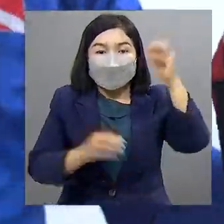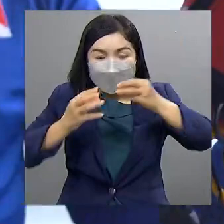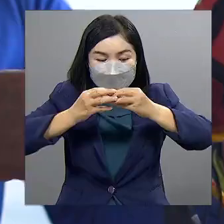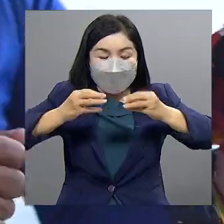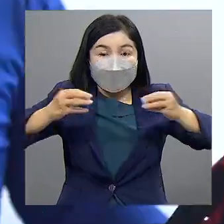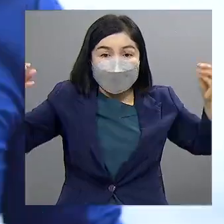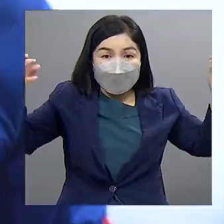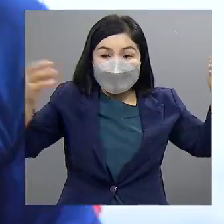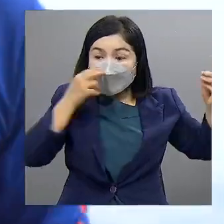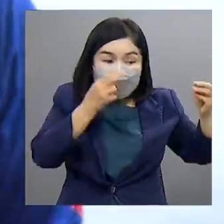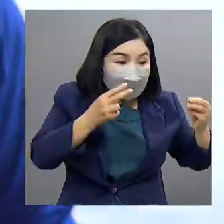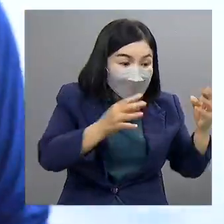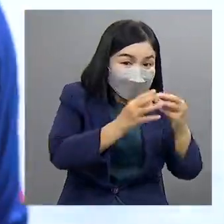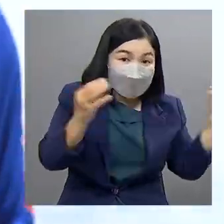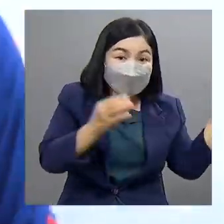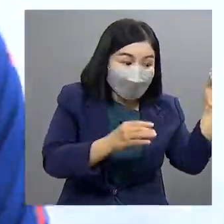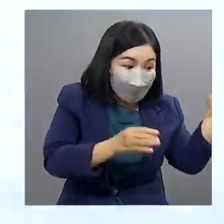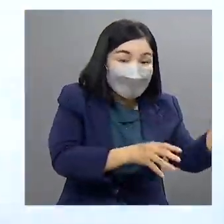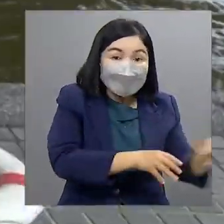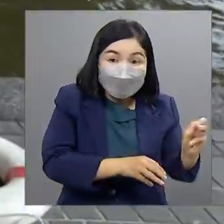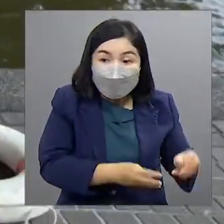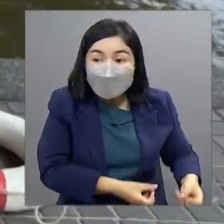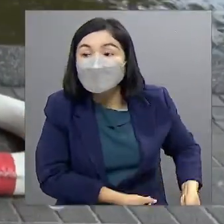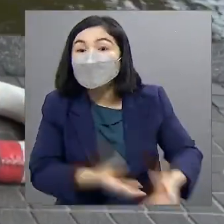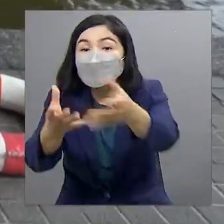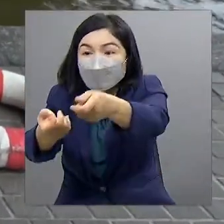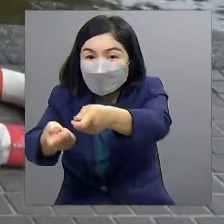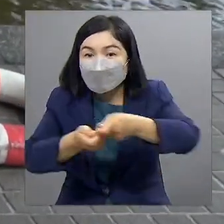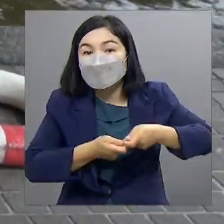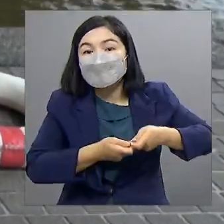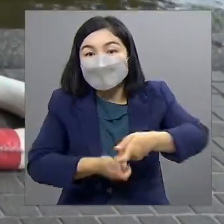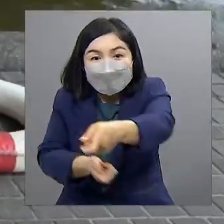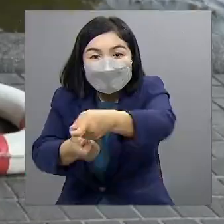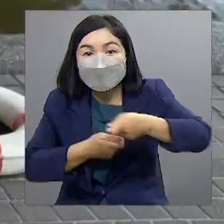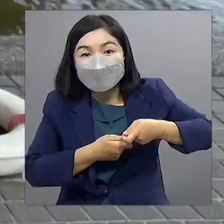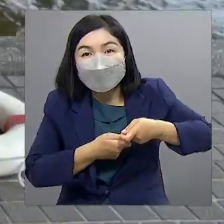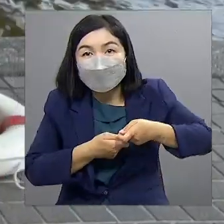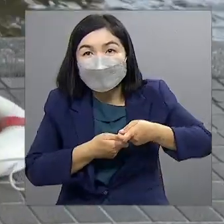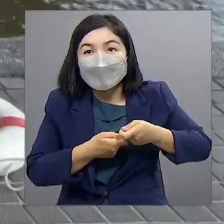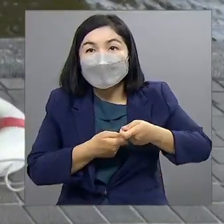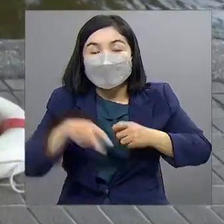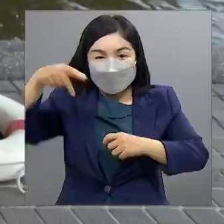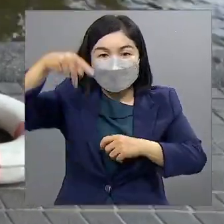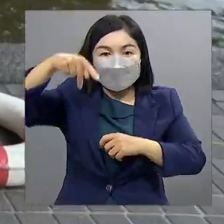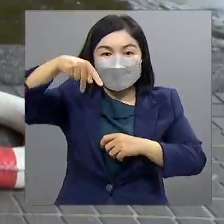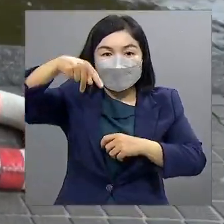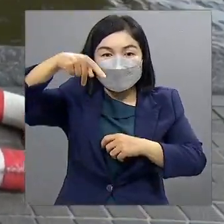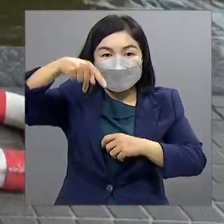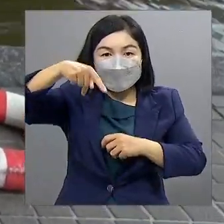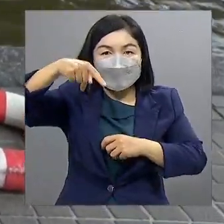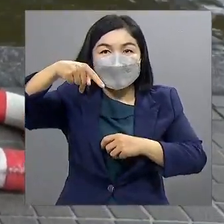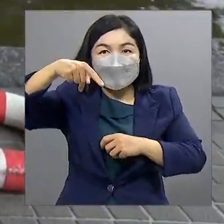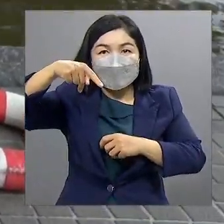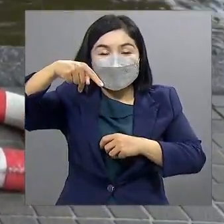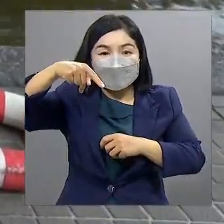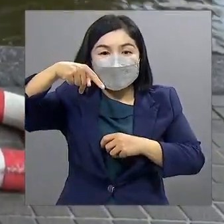างไม้ปั๊บท่อไอ้ท่อนล่อนอะไรก็ได้ยืดนะครับส่วนอันนี้มันเป็นอุปกรณ์พิเศษสำหรับที่เขาอบรมหลายกาดเรียนหล